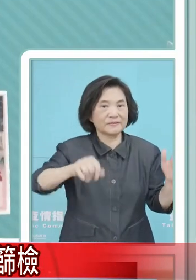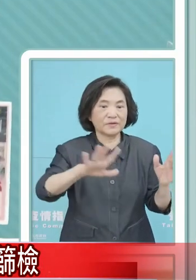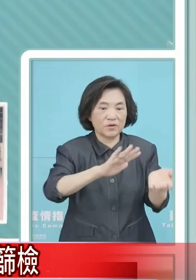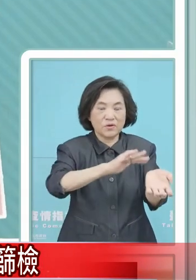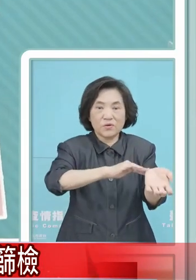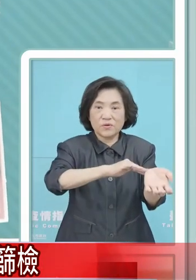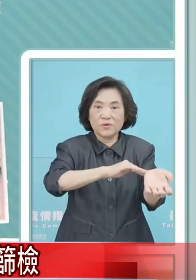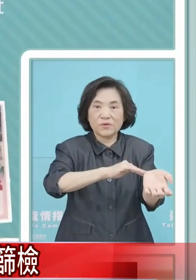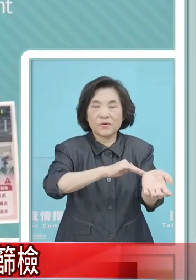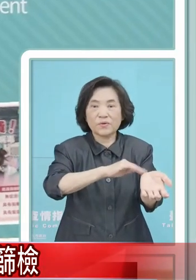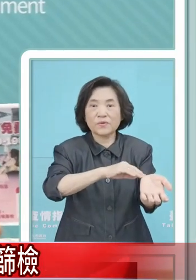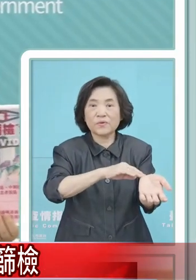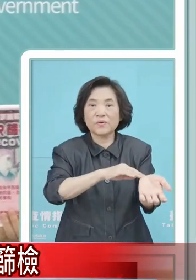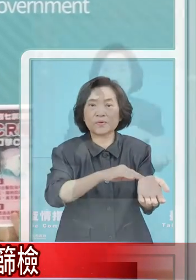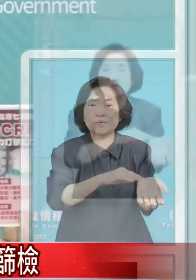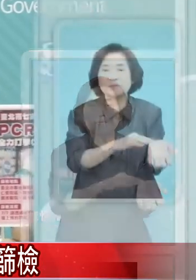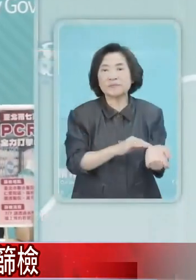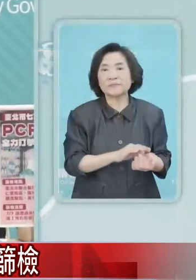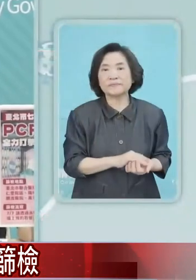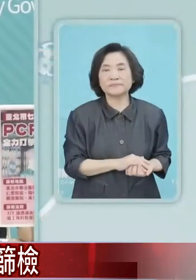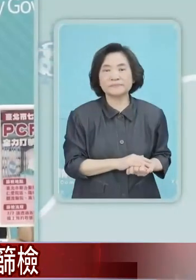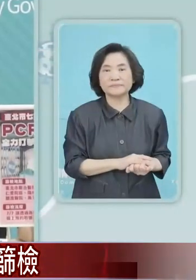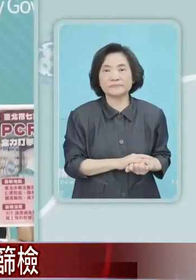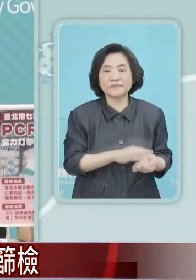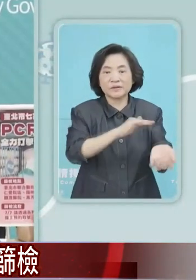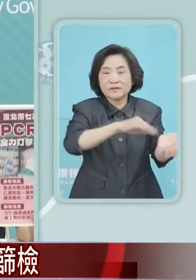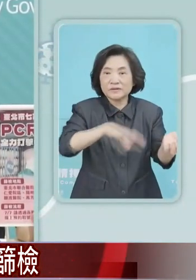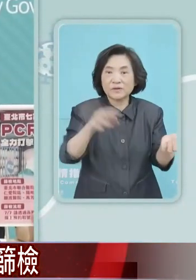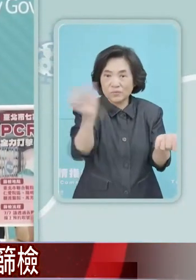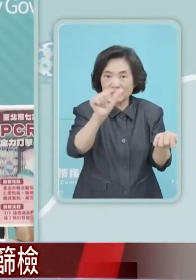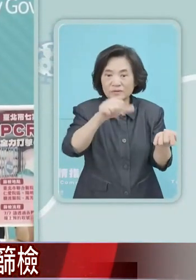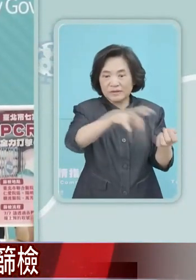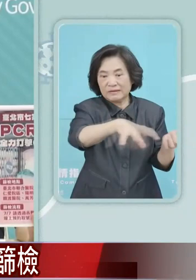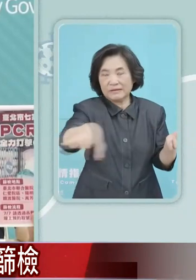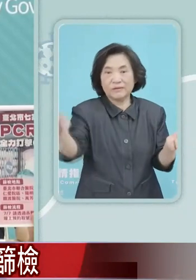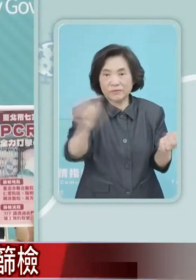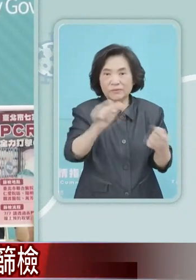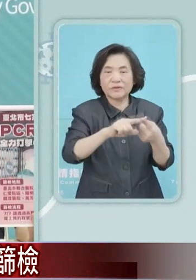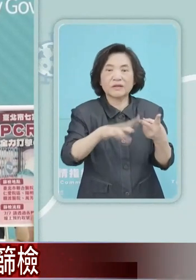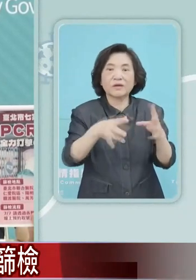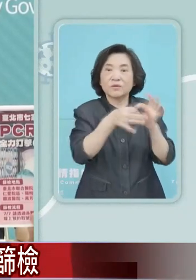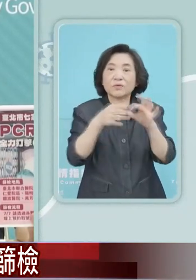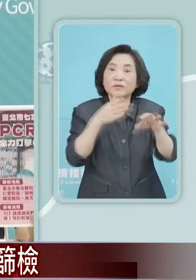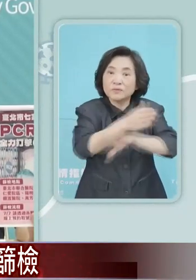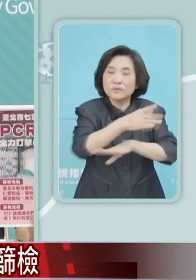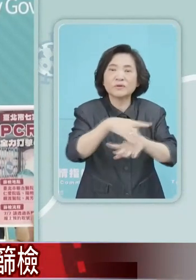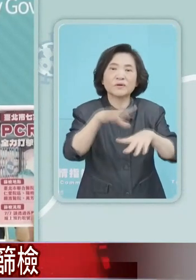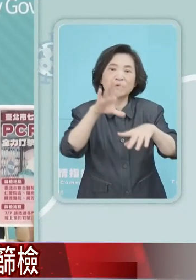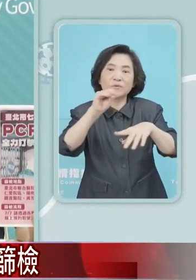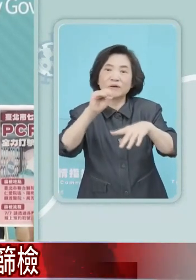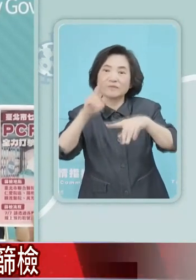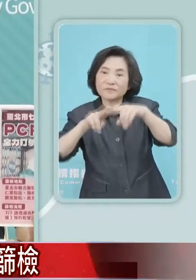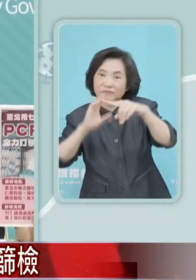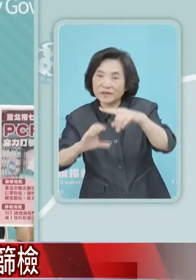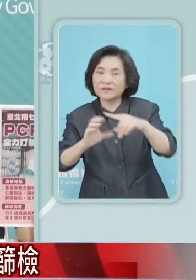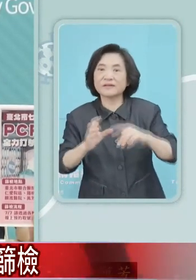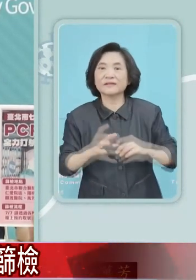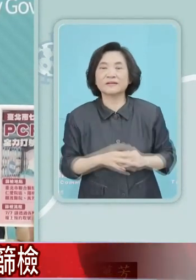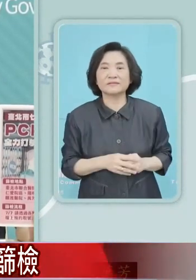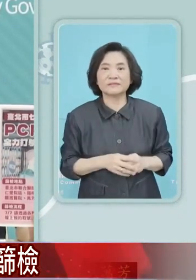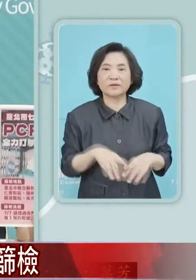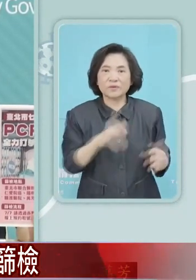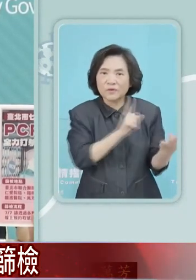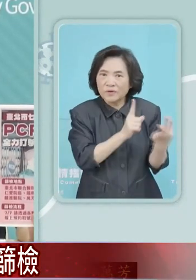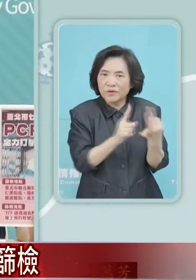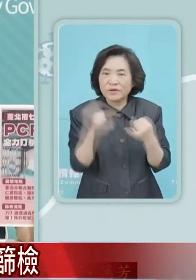的这个市立联合医院的院区再加上关渡医院、万方医院这样算一算我们有